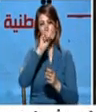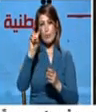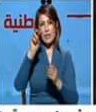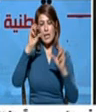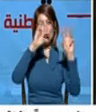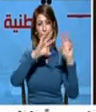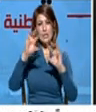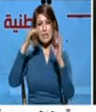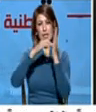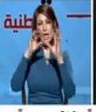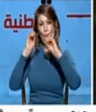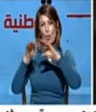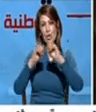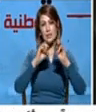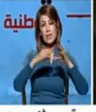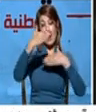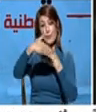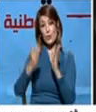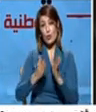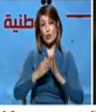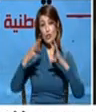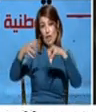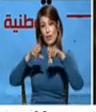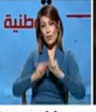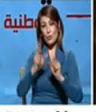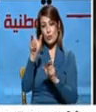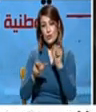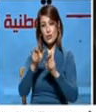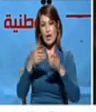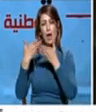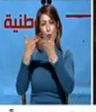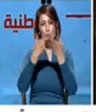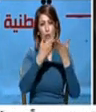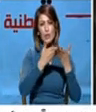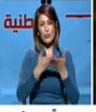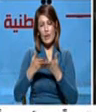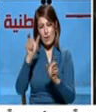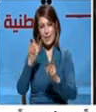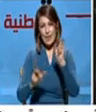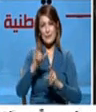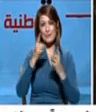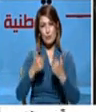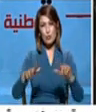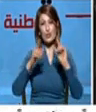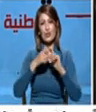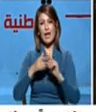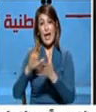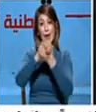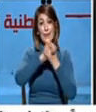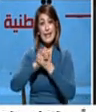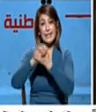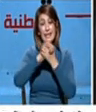تربويه كمراكز لقبول الهبات والاعانات اه ومعنا الاتحاد التونسي للتضامن